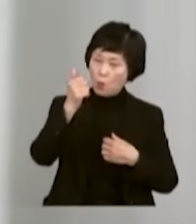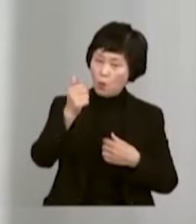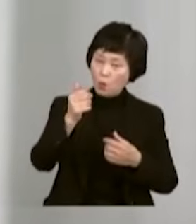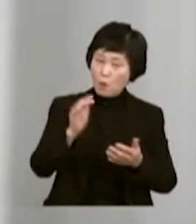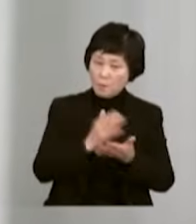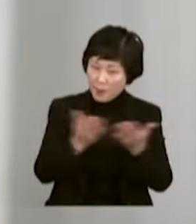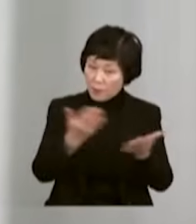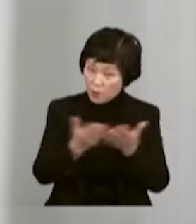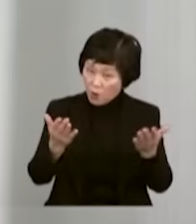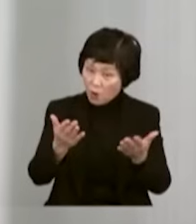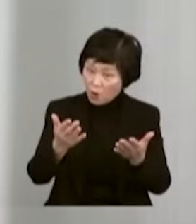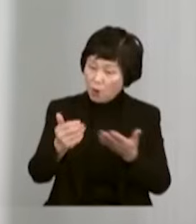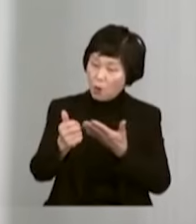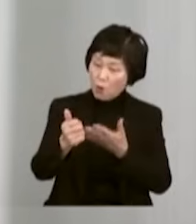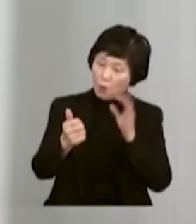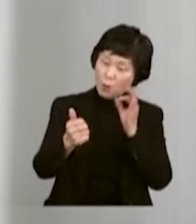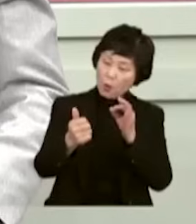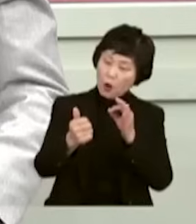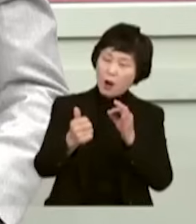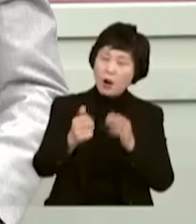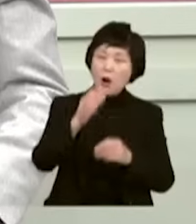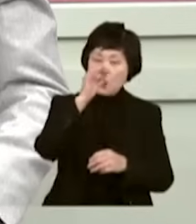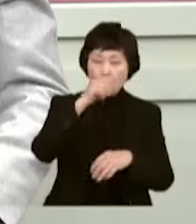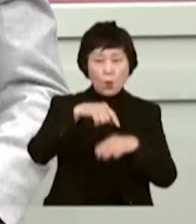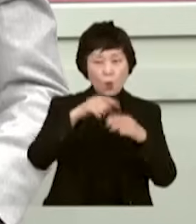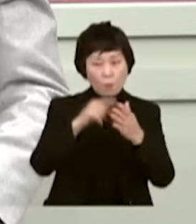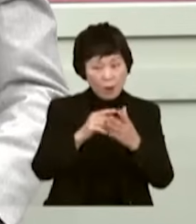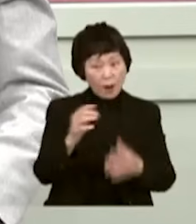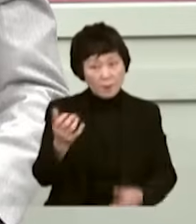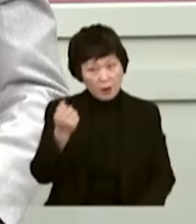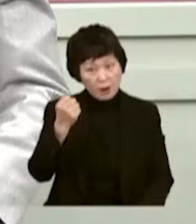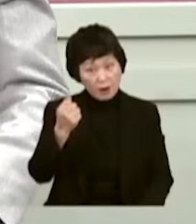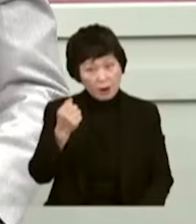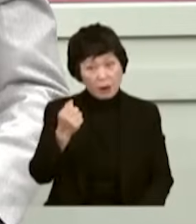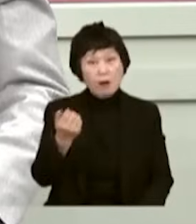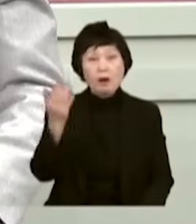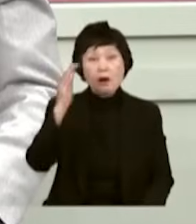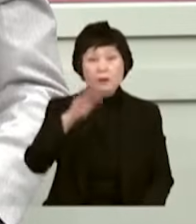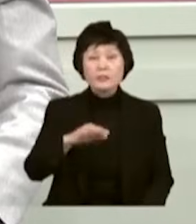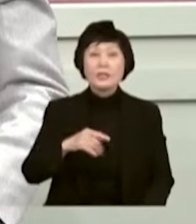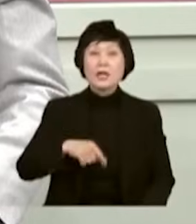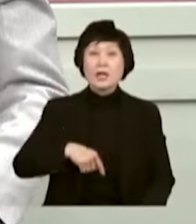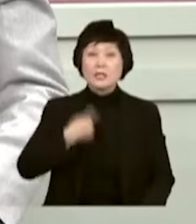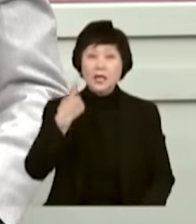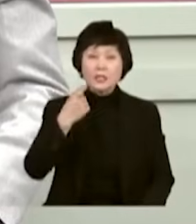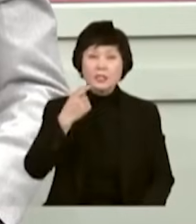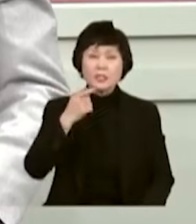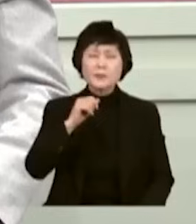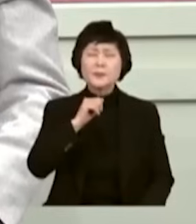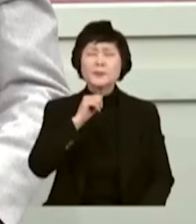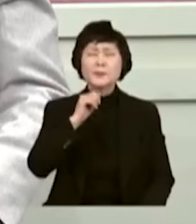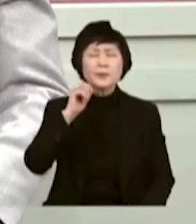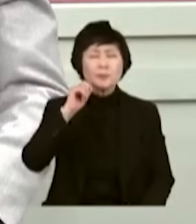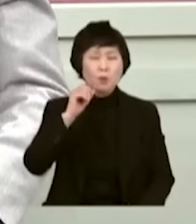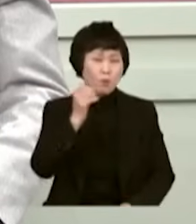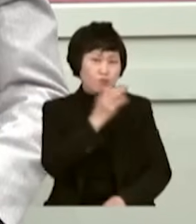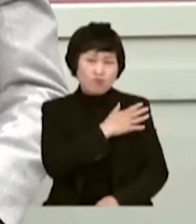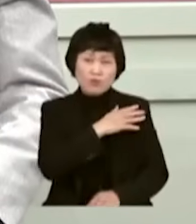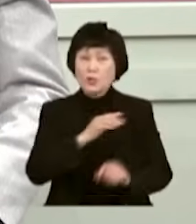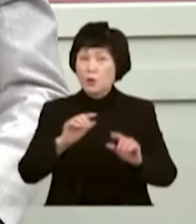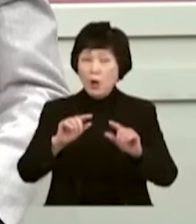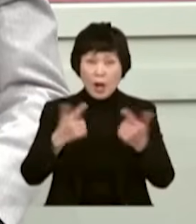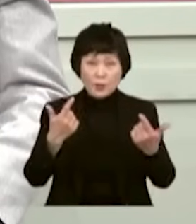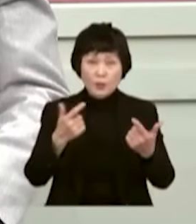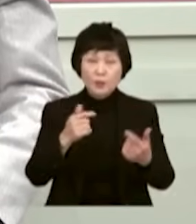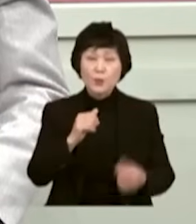참 좋은 심성을 가진 분이다라고 생각했는데 교회 또 목사님을 이렇게 섬기면서 본인이 잘 살면서 내가 섬기는 건 이해를 해요.